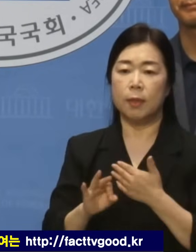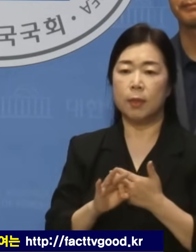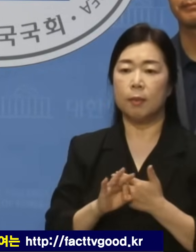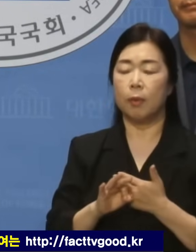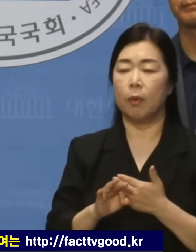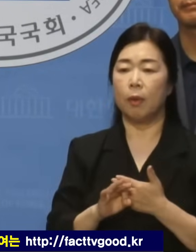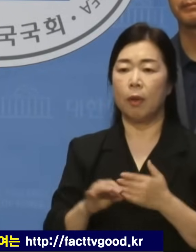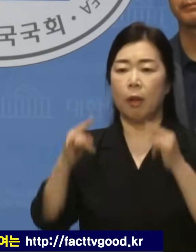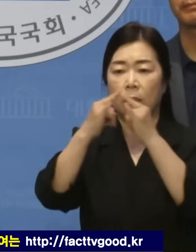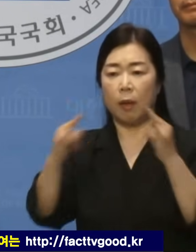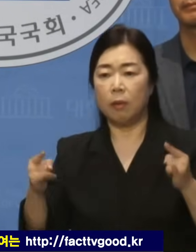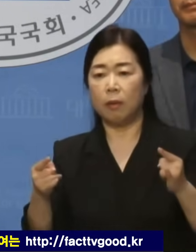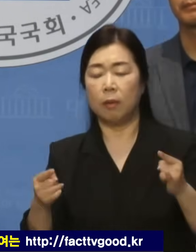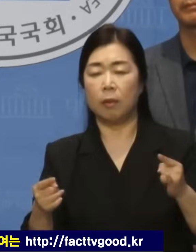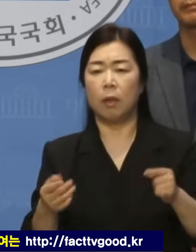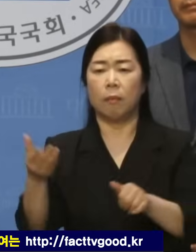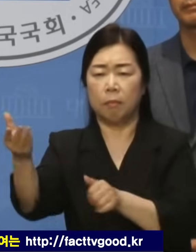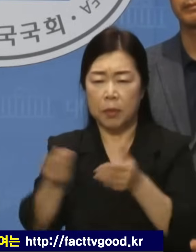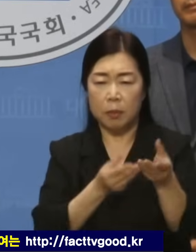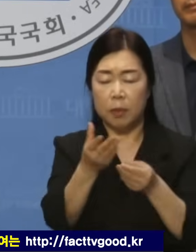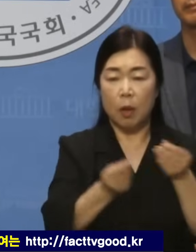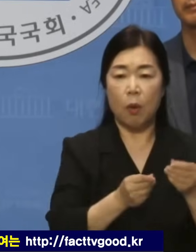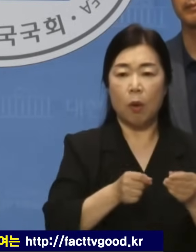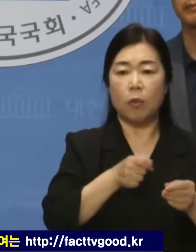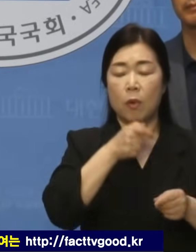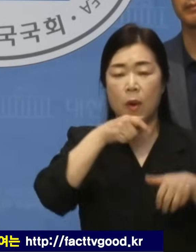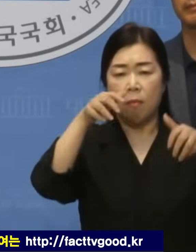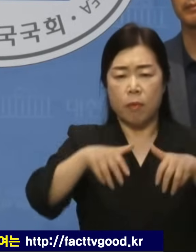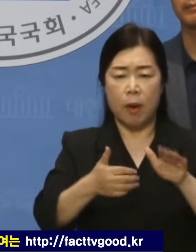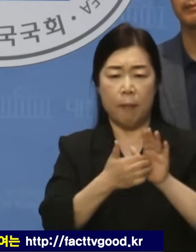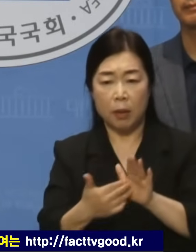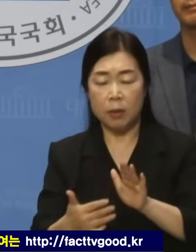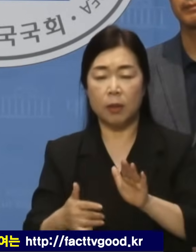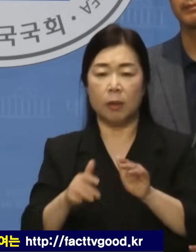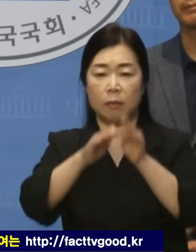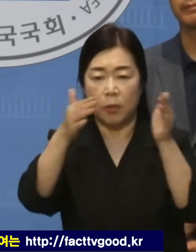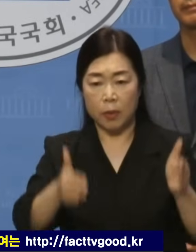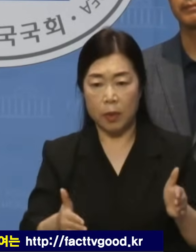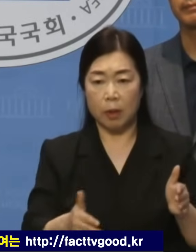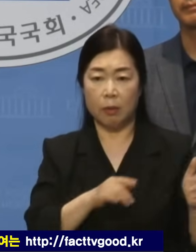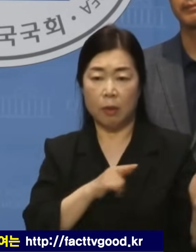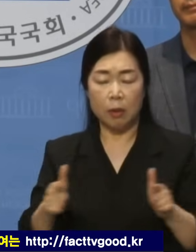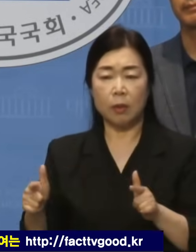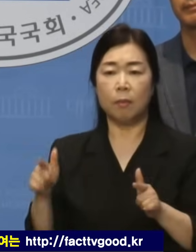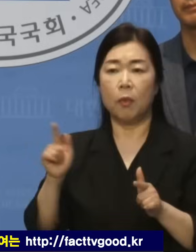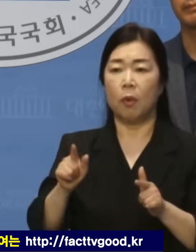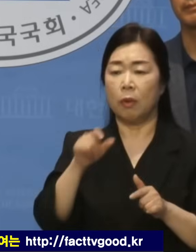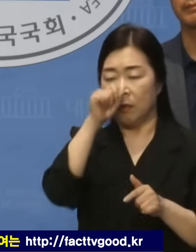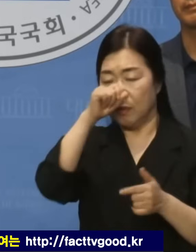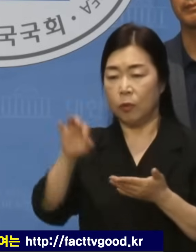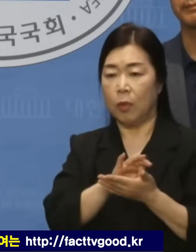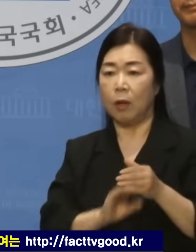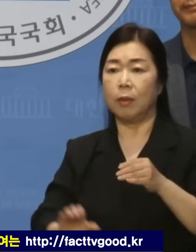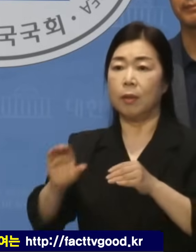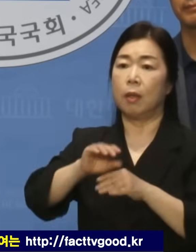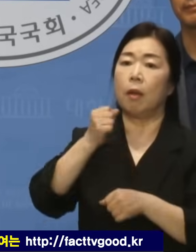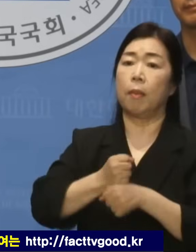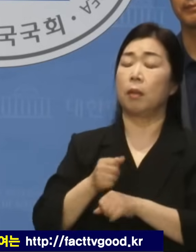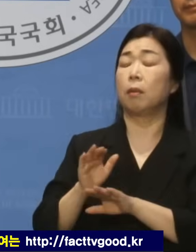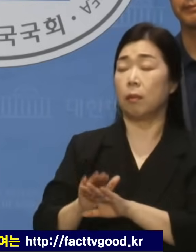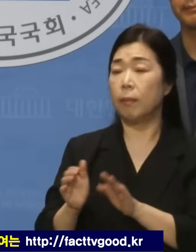임대, 텐트 플라스틱 임차, 침수 방지 쇠석 포장 등을 위한 추경 예산을